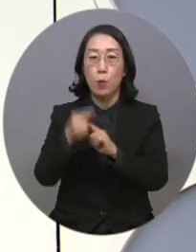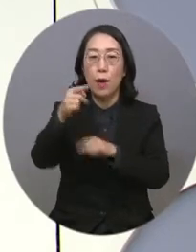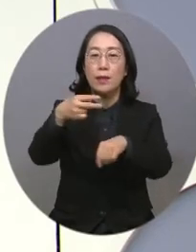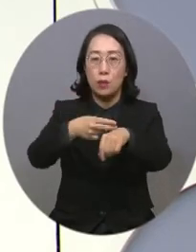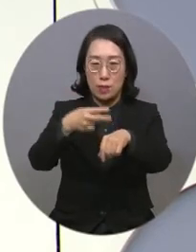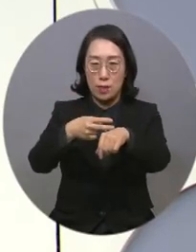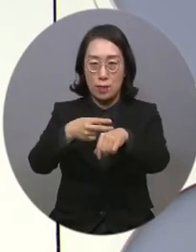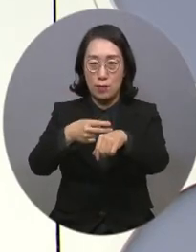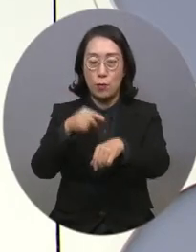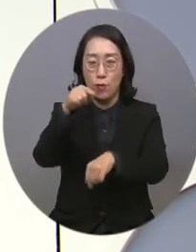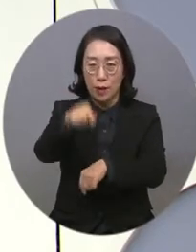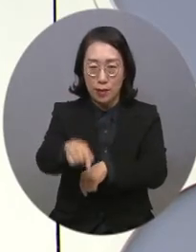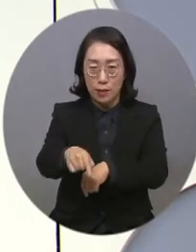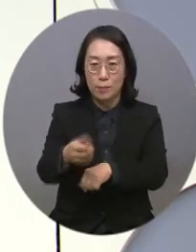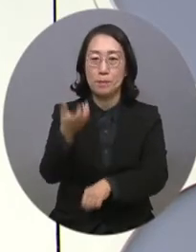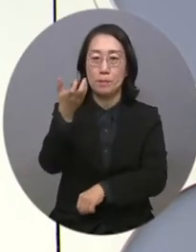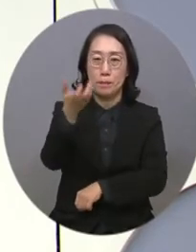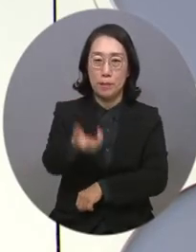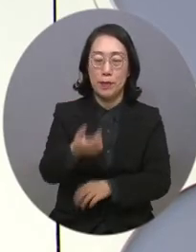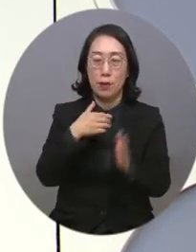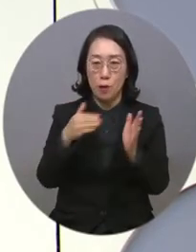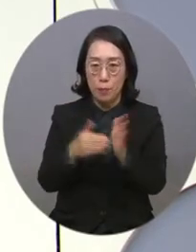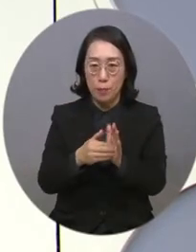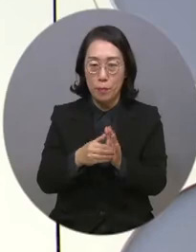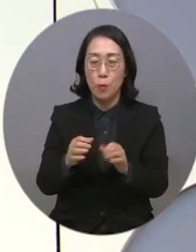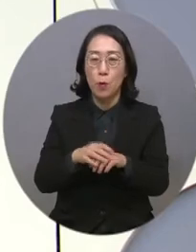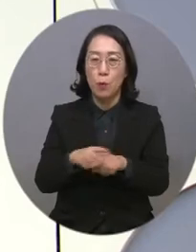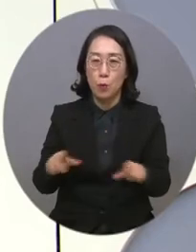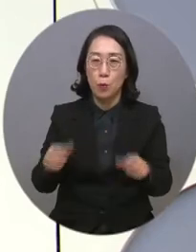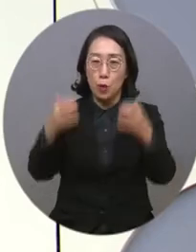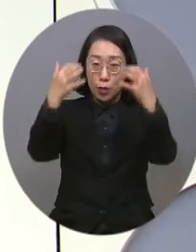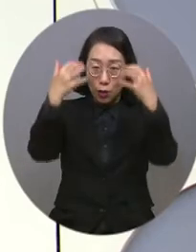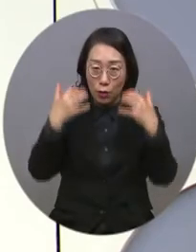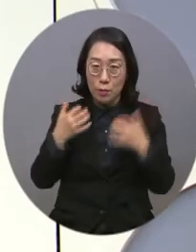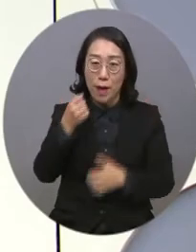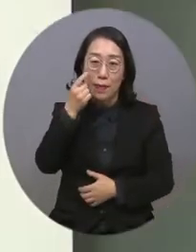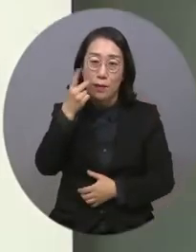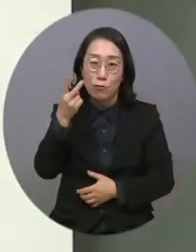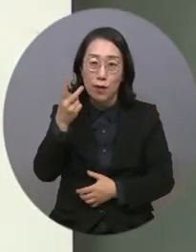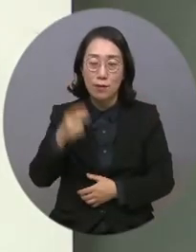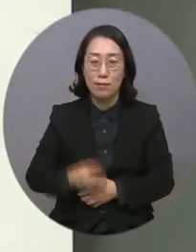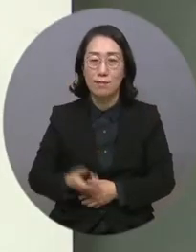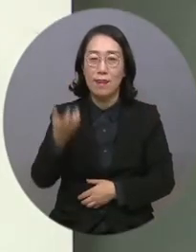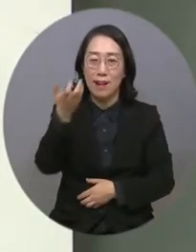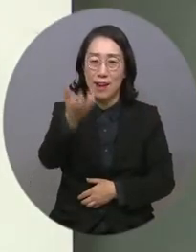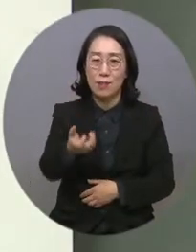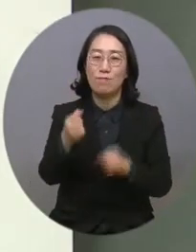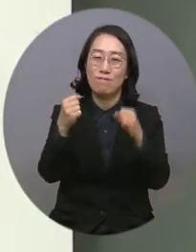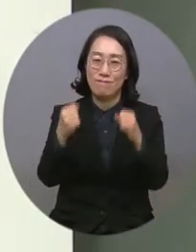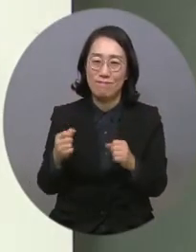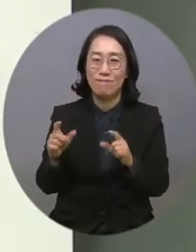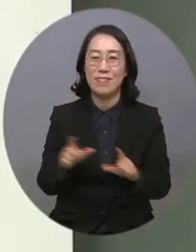체류했습니다. 그리고 이제 그 외에는 이제 거의 해마다 여름 한 달도 다른 체코에서 보냈습니다. 그러니까